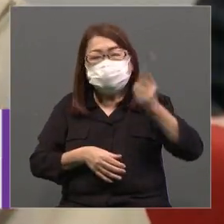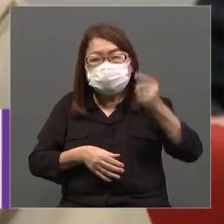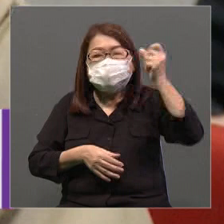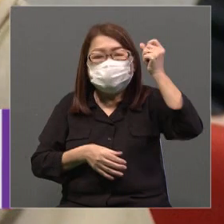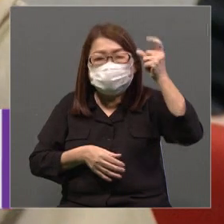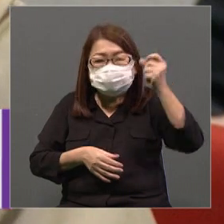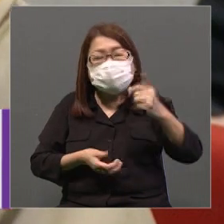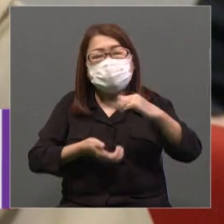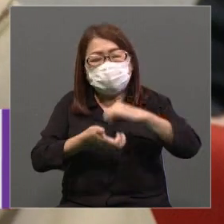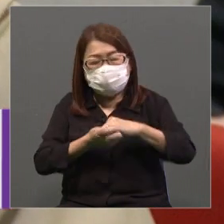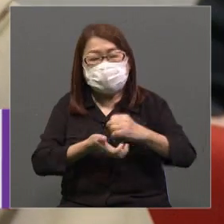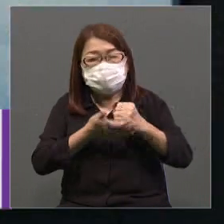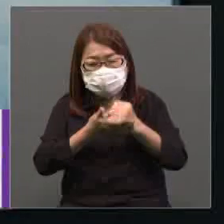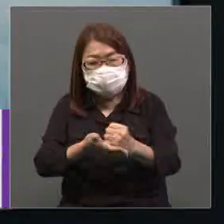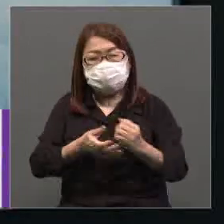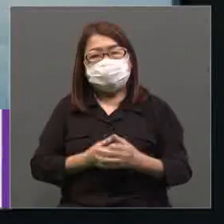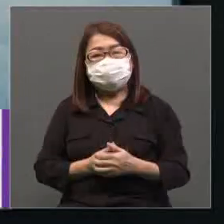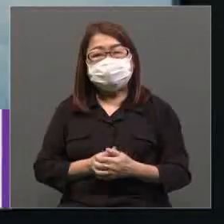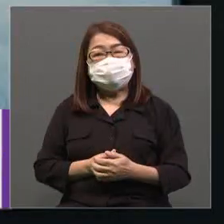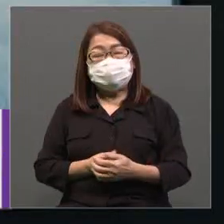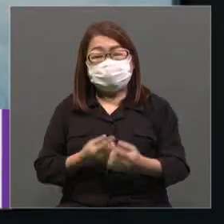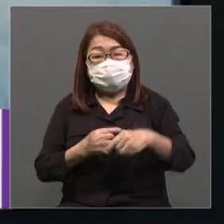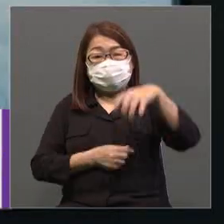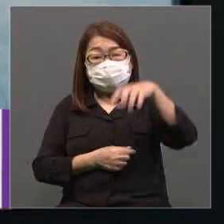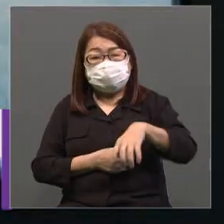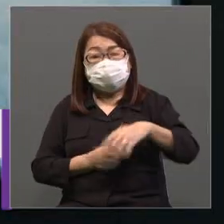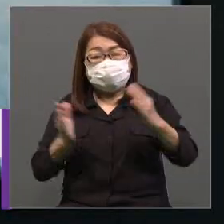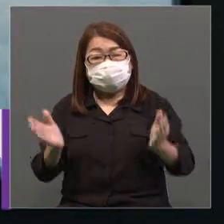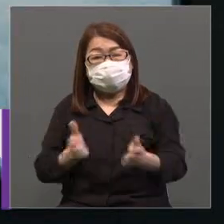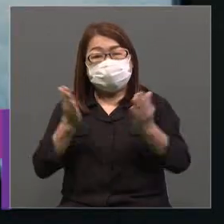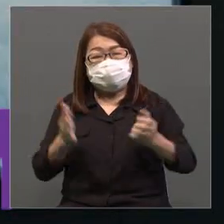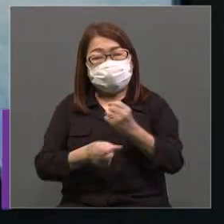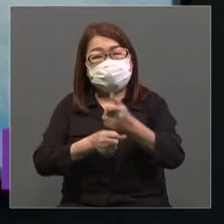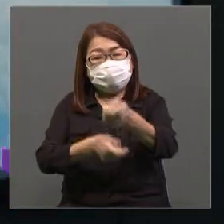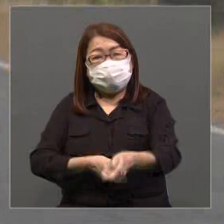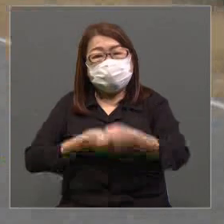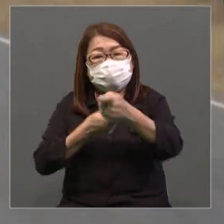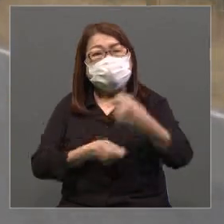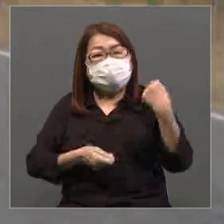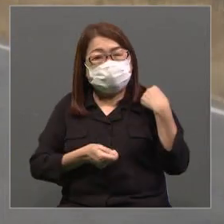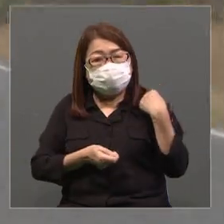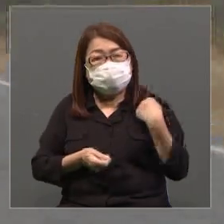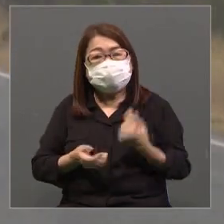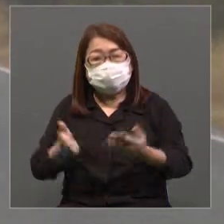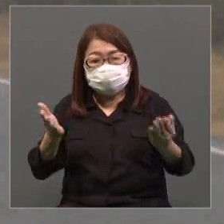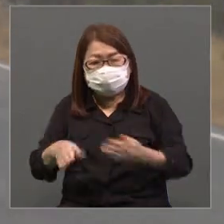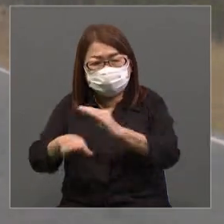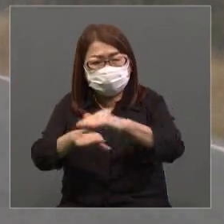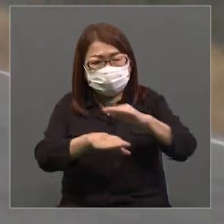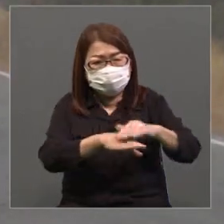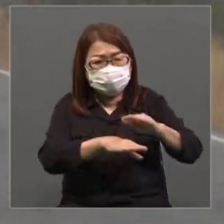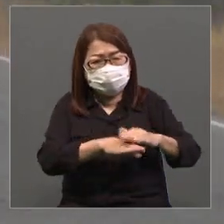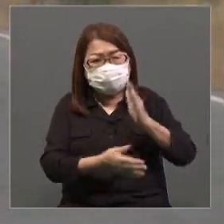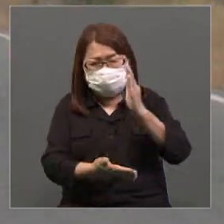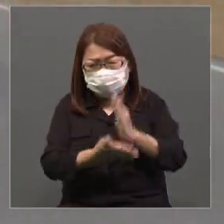ไขปัญหานะครับทั้งเรื่องหมอกควันและก็ฝุ่นละอองโดยทางกรมส่งเสริมการเกษตรนะครับได้ส่งเสริมเรื่องของการหยุดเผาในพื้นที่ทางการ